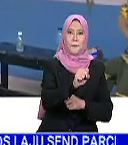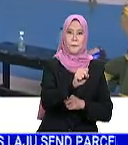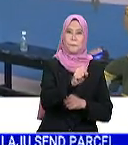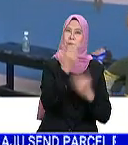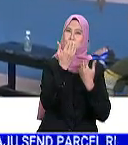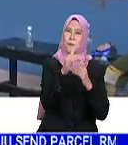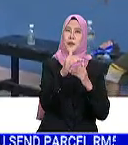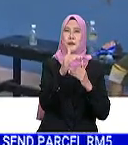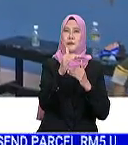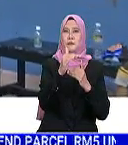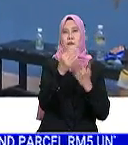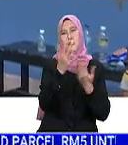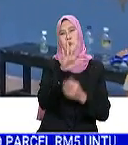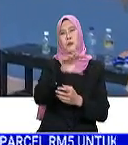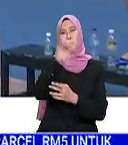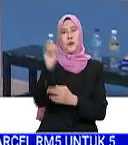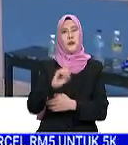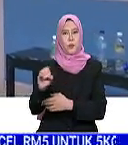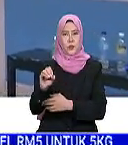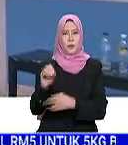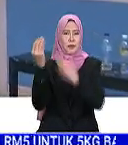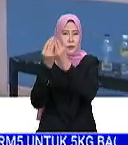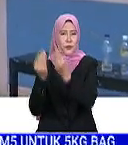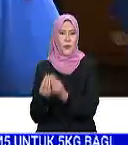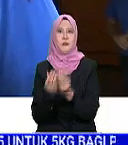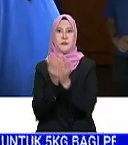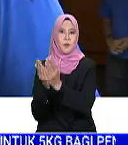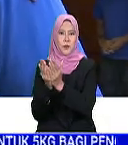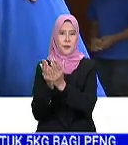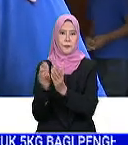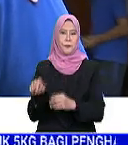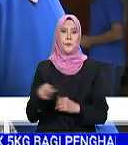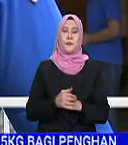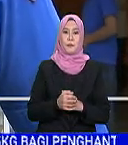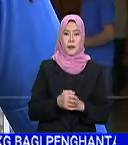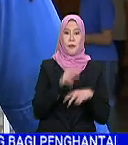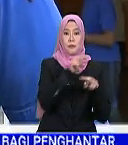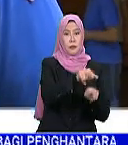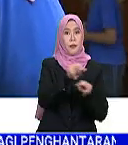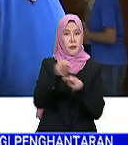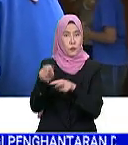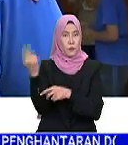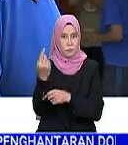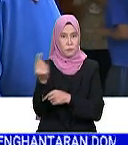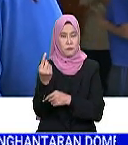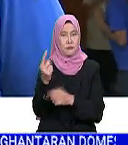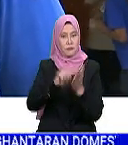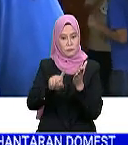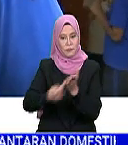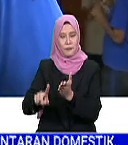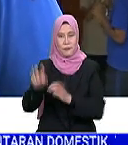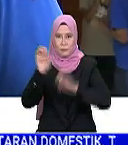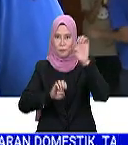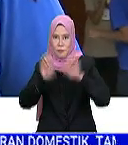melebihi 50% daripada kapasiti keseluruhan sekolah. Pemantauan sentiasa dibuat, kita buat penilaian risiko,